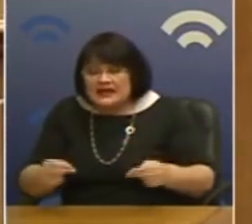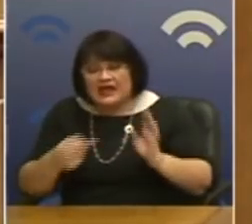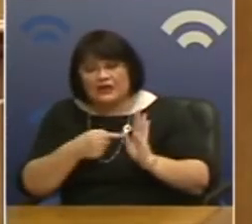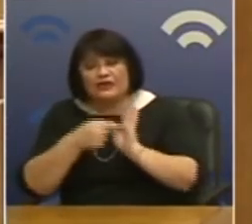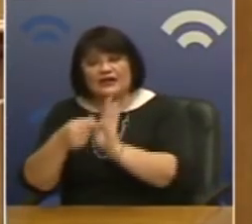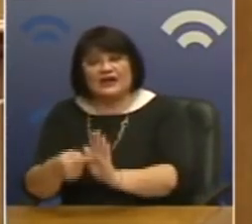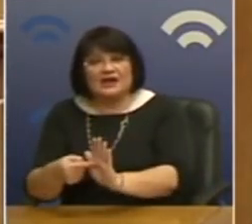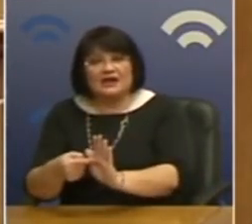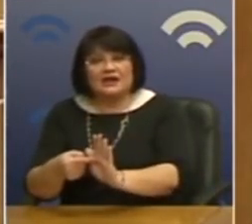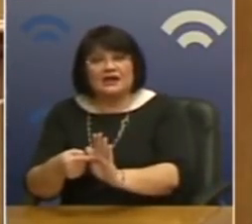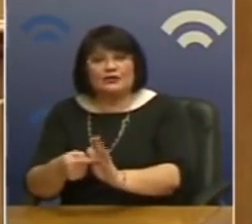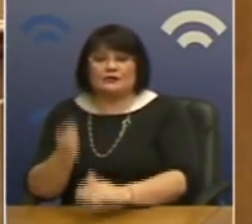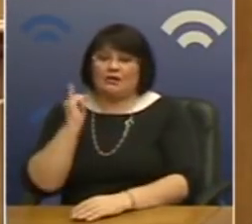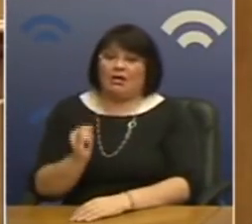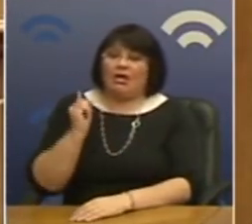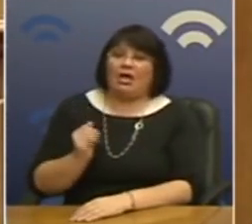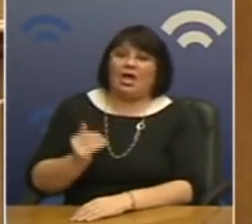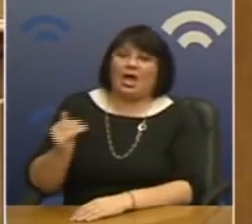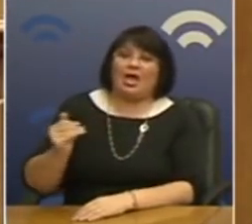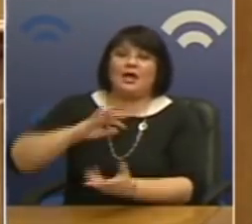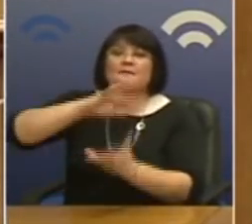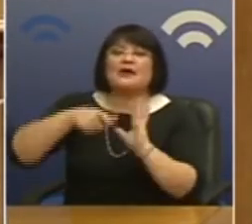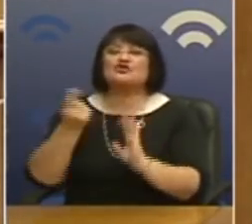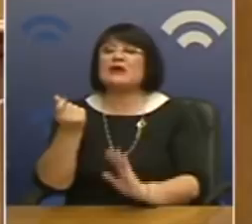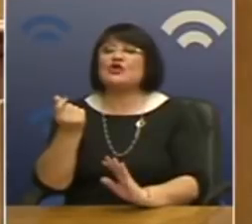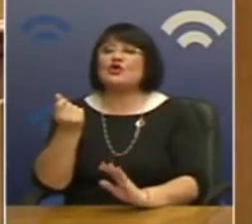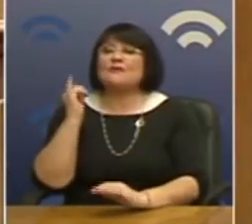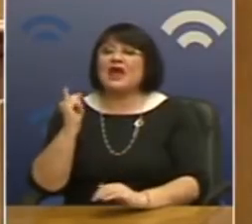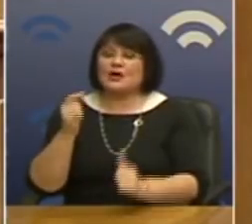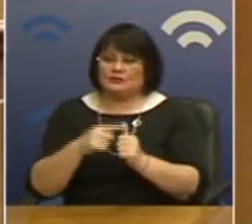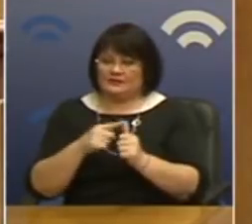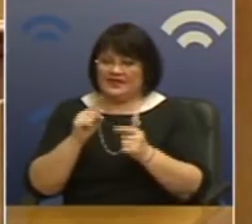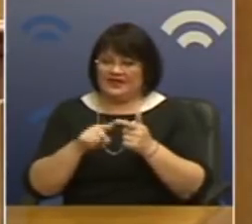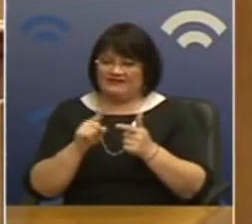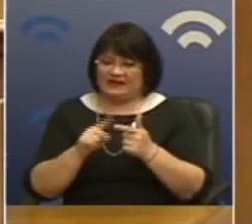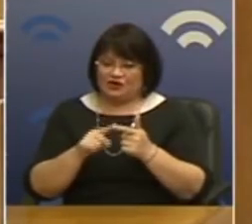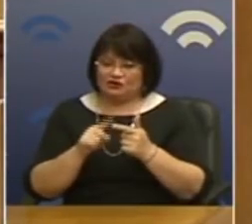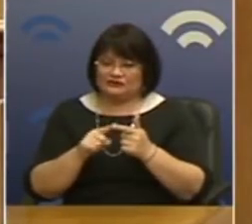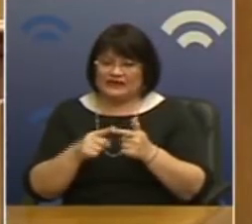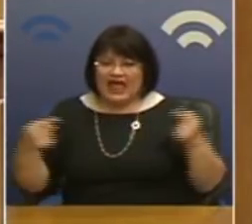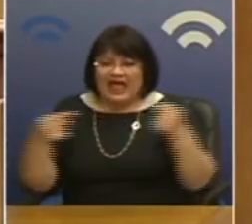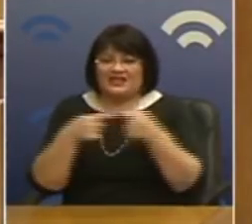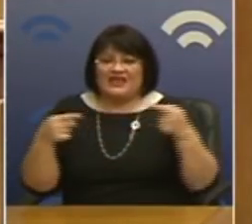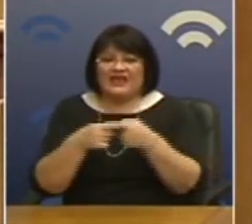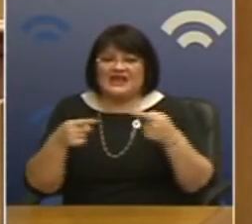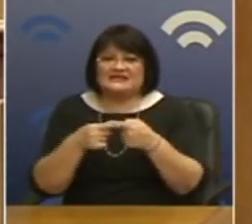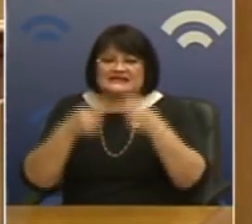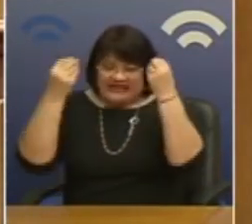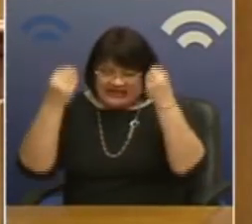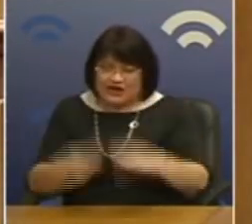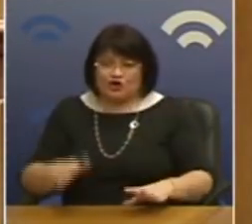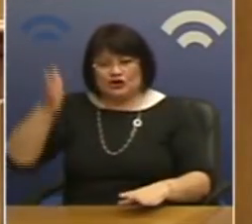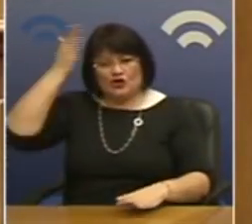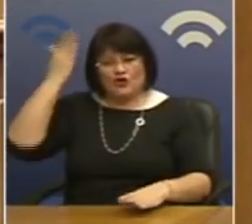δείχνουν επιβράδυνση της παγκόσμιας οικονομίας. Δεύτερον, οξύνονται οι αντιθέσεις μεταξύ